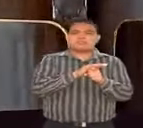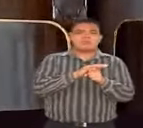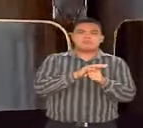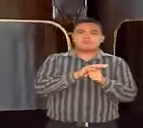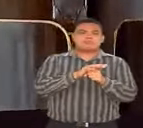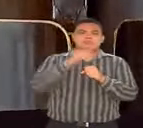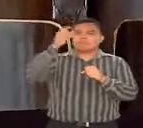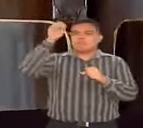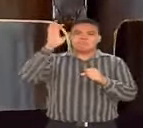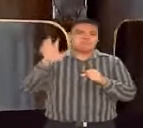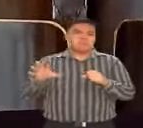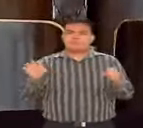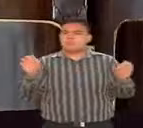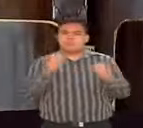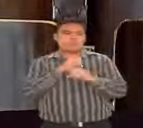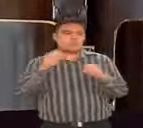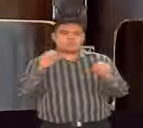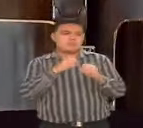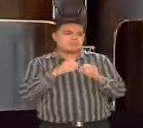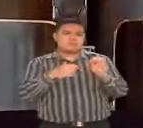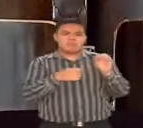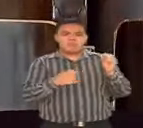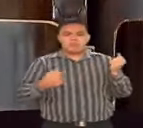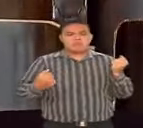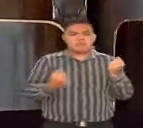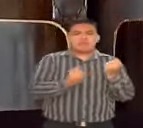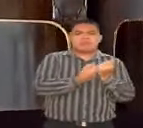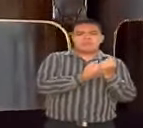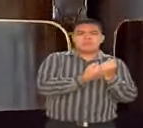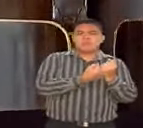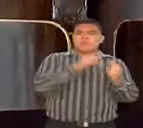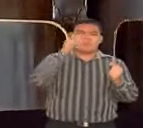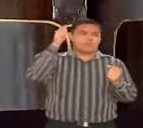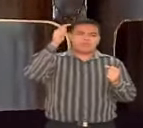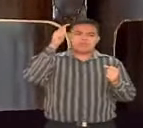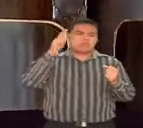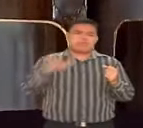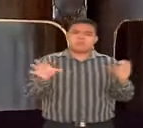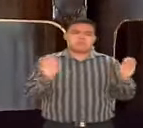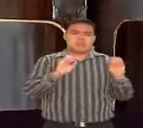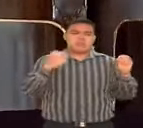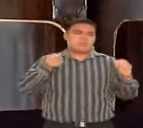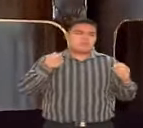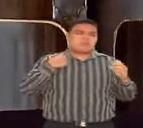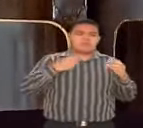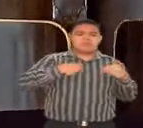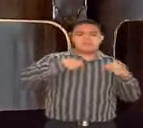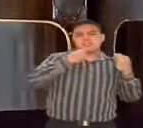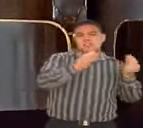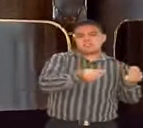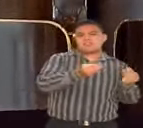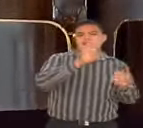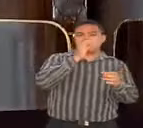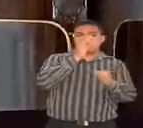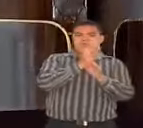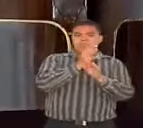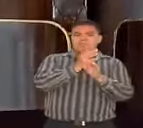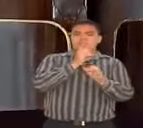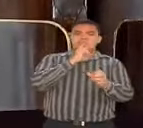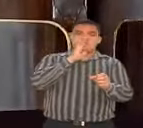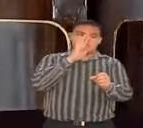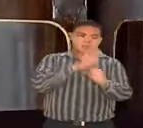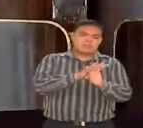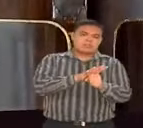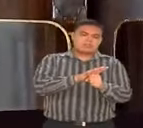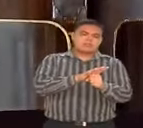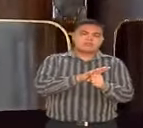wapag yun mo provide. That was towards the end of September. Siya, wapag yun mo provide ang Ginoo sa akong faith promise, Pastor. Palihog